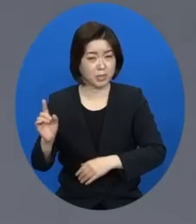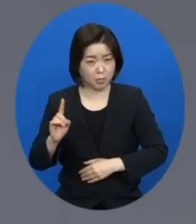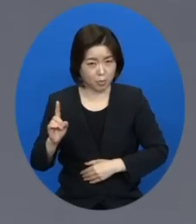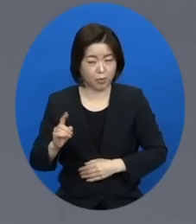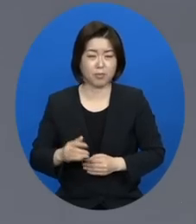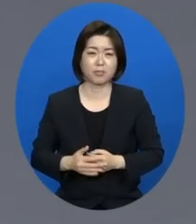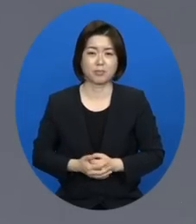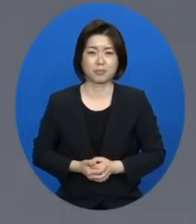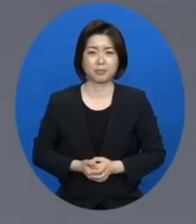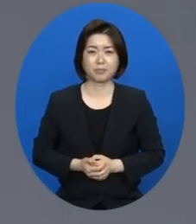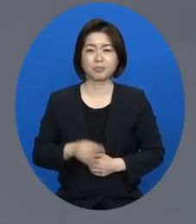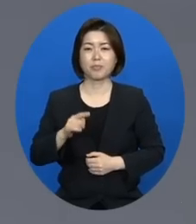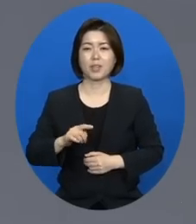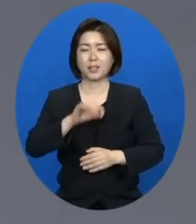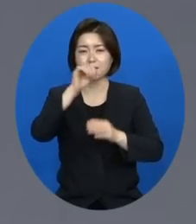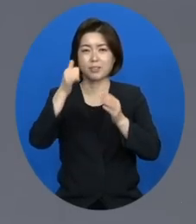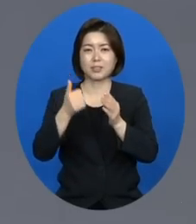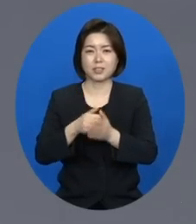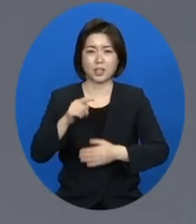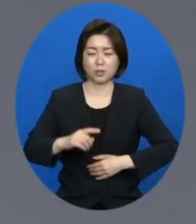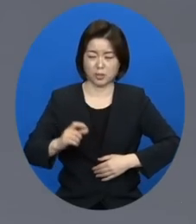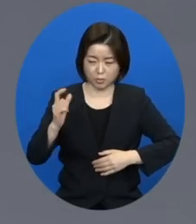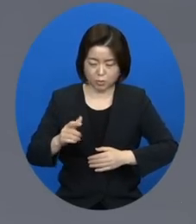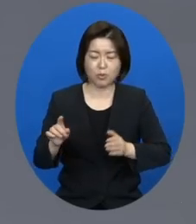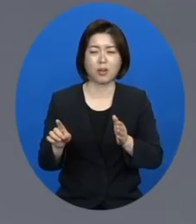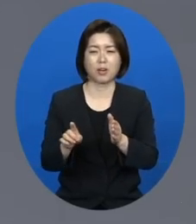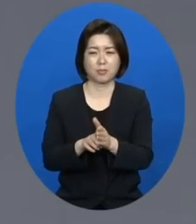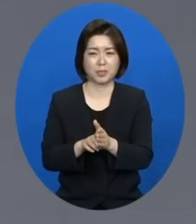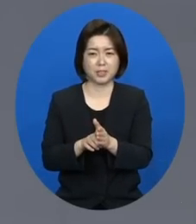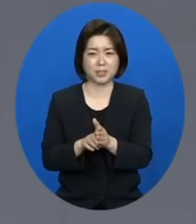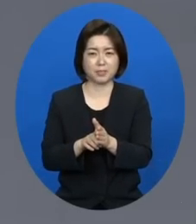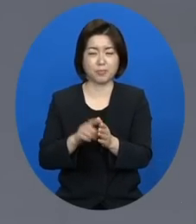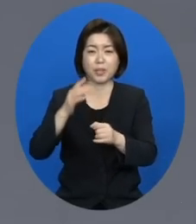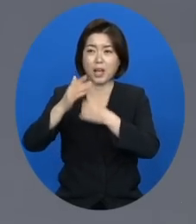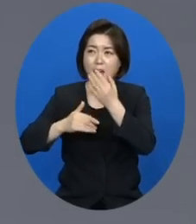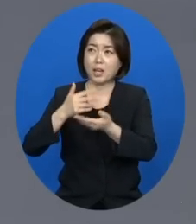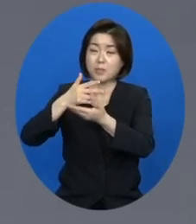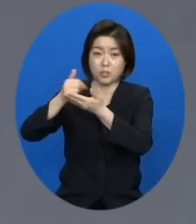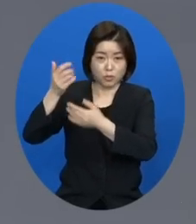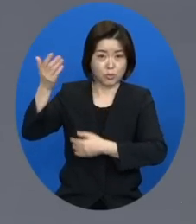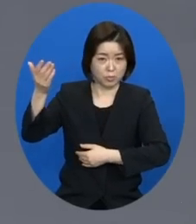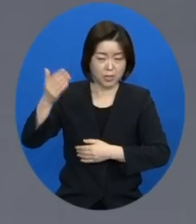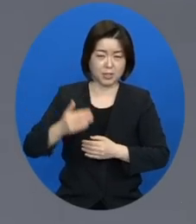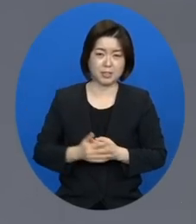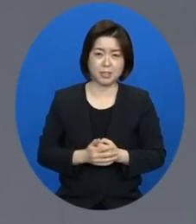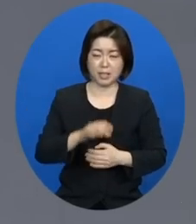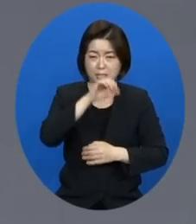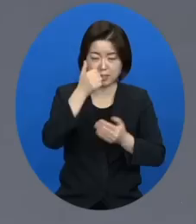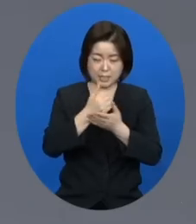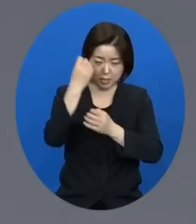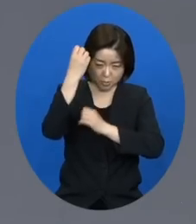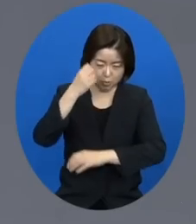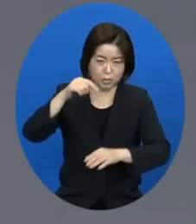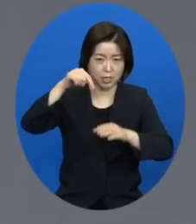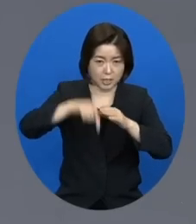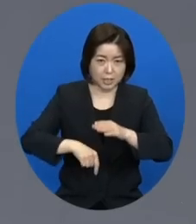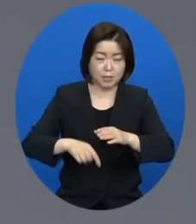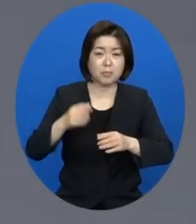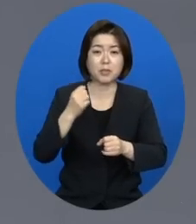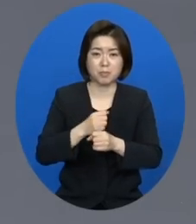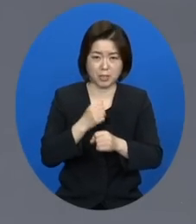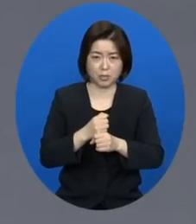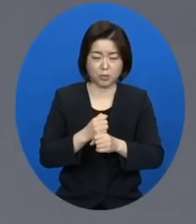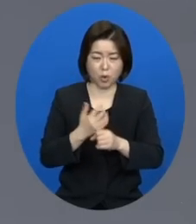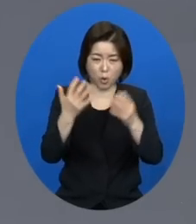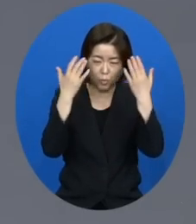아십니까? 그 장로님의 굳건한 믿음이었습니다. 하나님께서 주님께 그 장로님께서 뿌리를 깊이 내리고